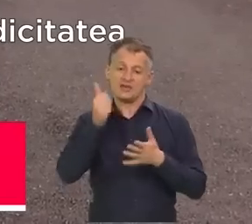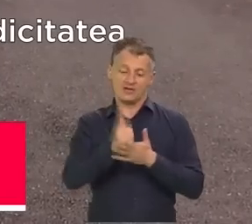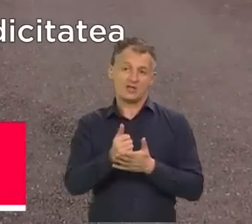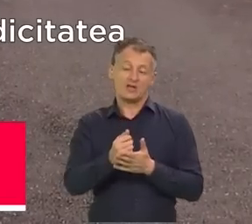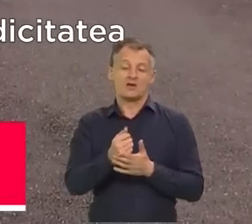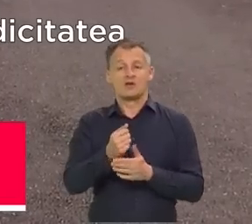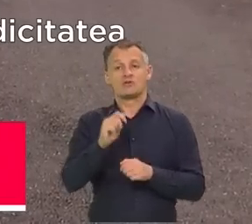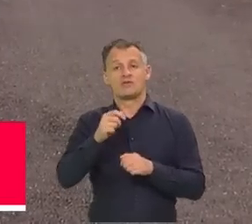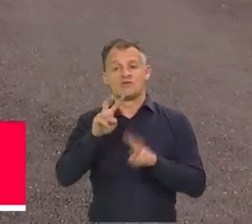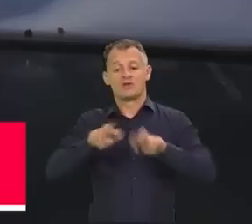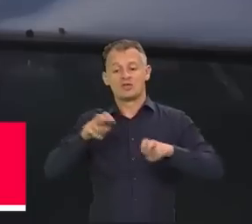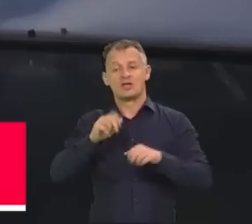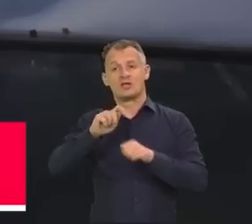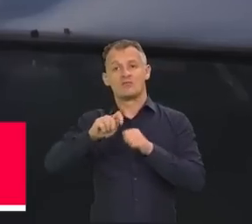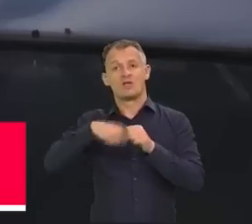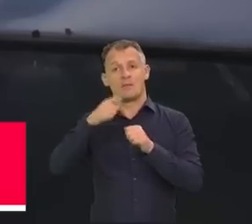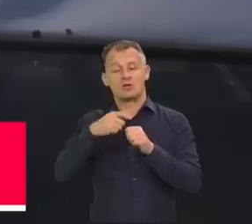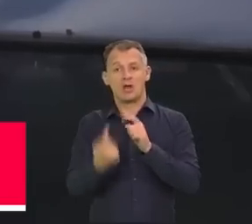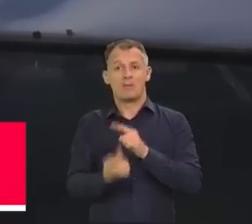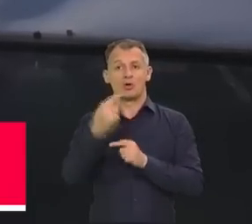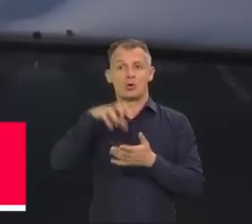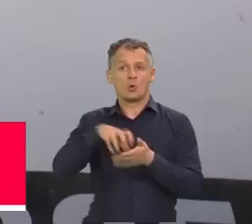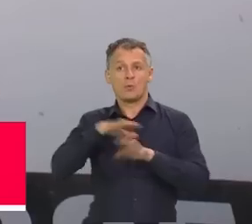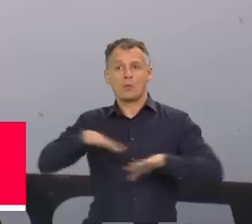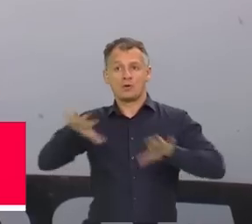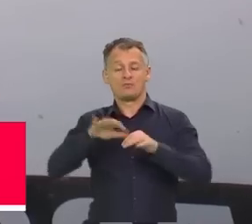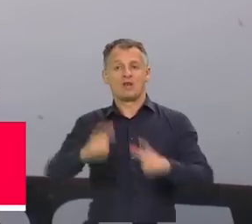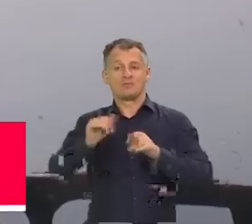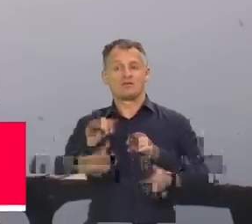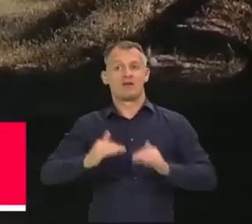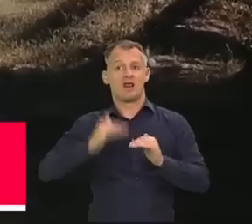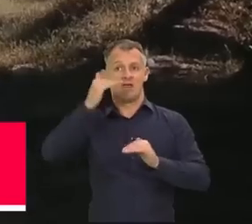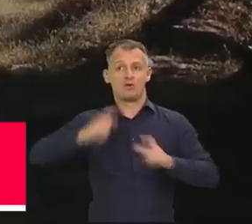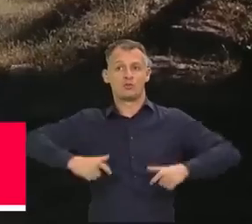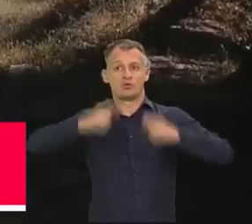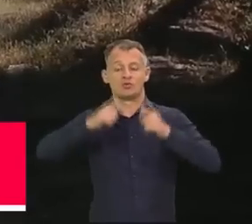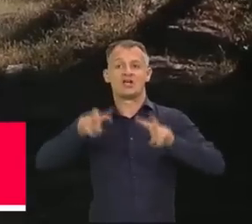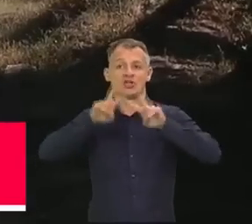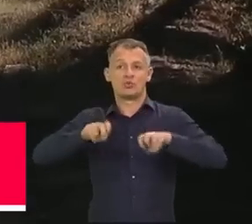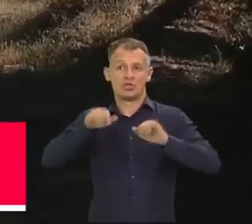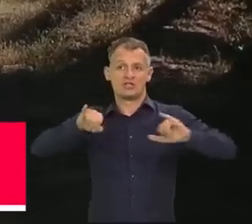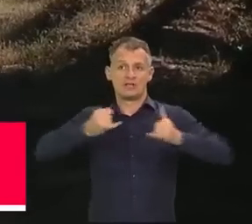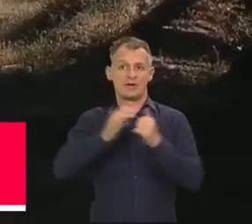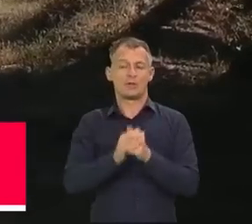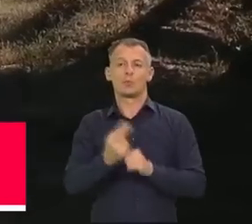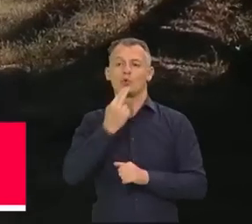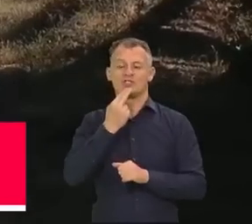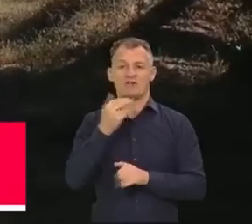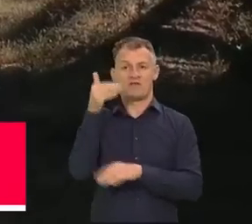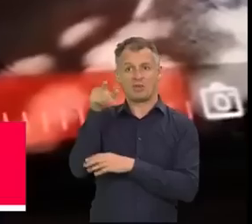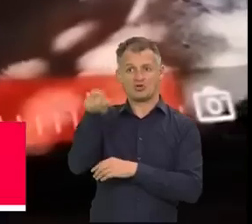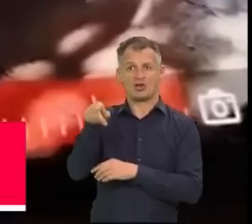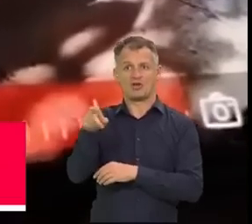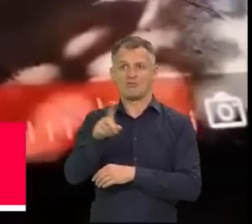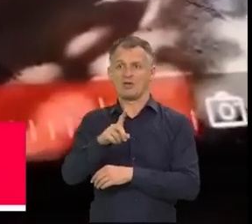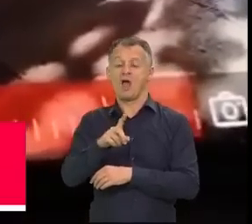imaginilor apărute în spațiul public. La nivelul instituției a demarat o anchetă internă în acest caz. Poliția spune că societatea respectivă nu este în regulă